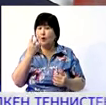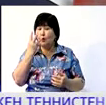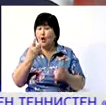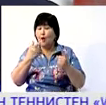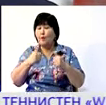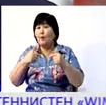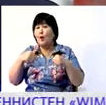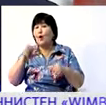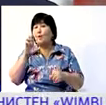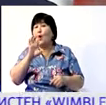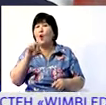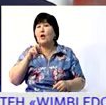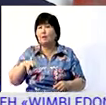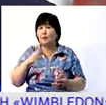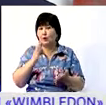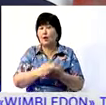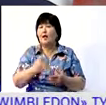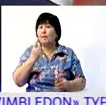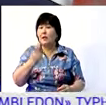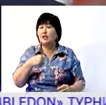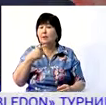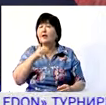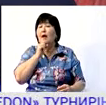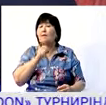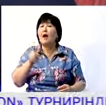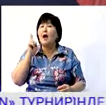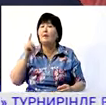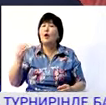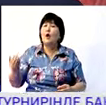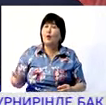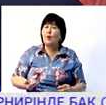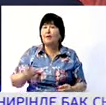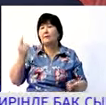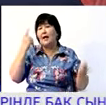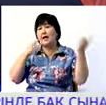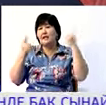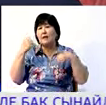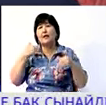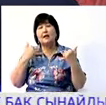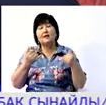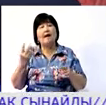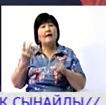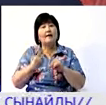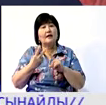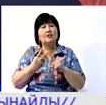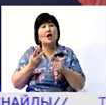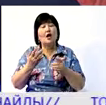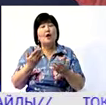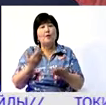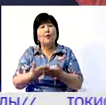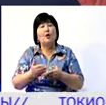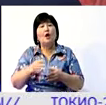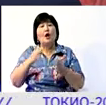тұрады. Бірінші бөлім ол жаңа айт бабамыздың өмірі мен шығармашылығына арналады. Екінші бөлім